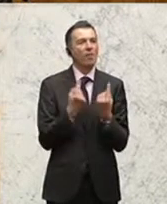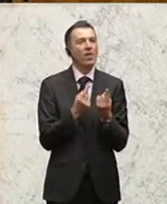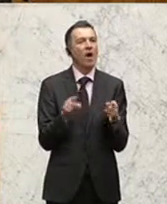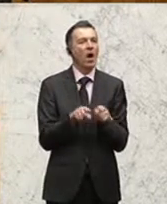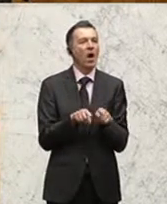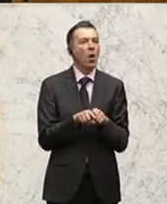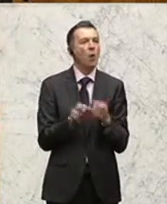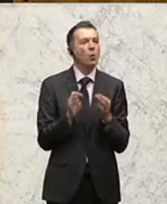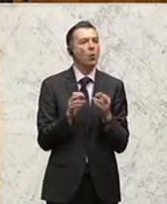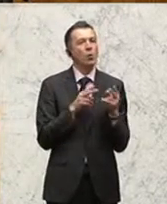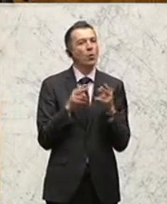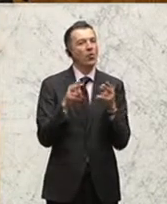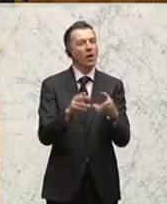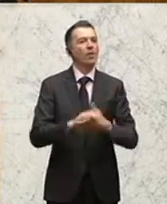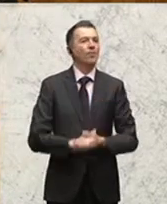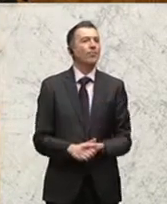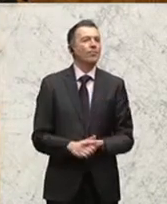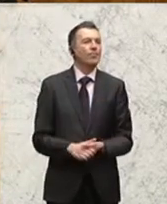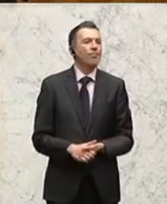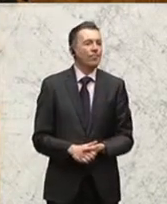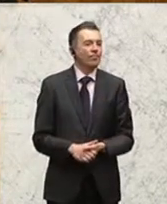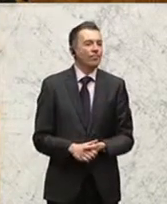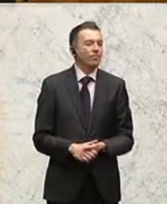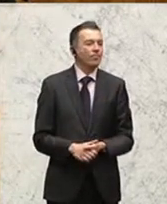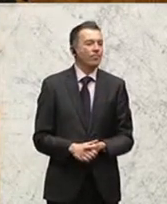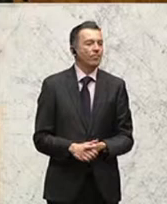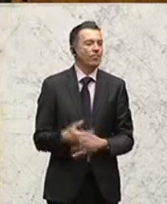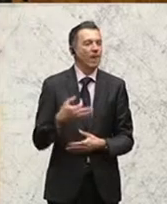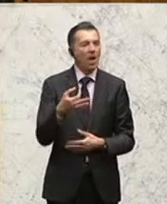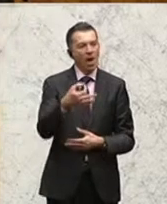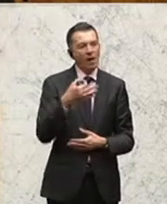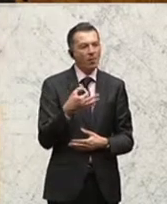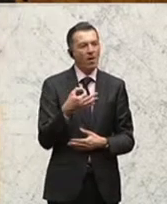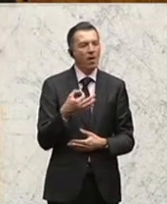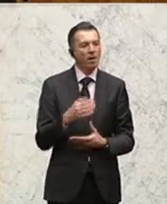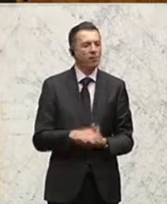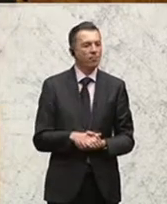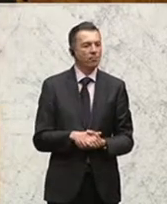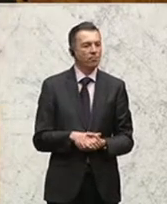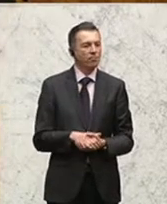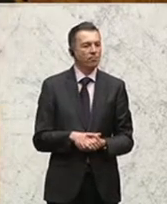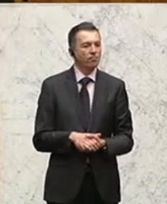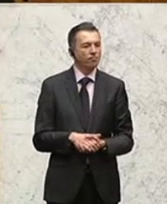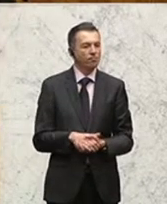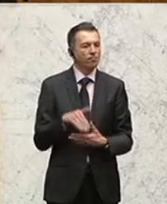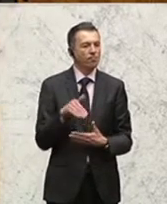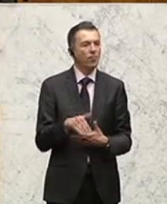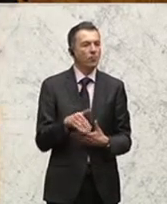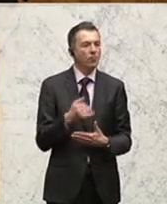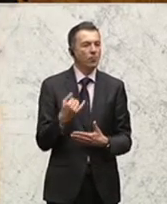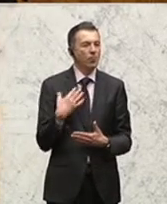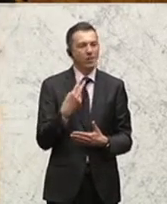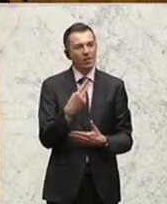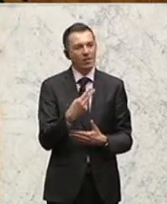einem ganz guten Weg sind. Also die gegenständliche Anfrage selbst, man muss hier ja immer